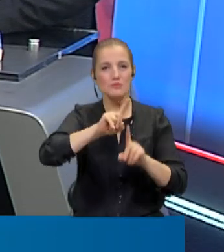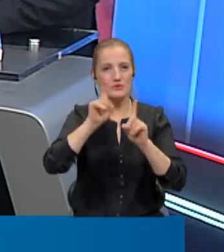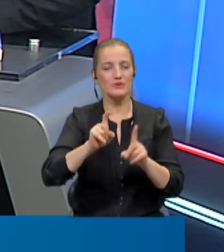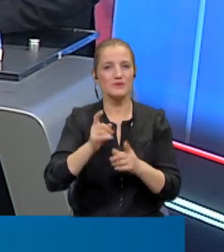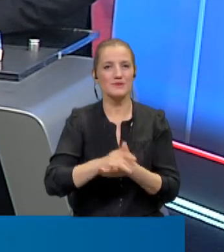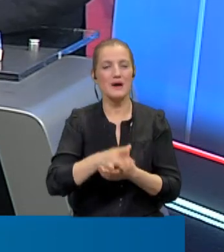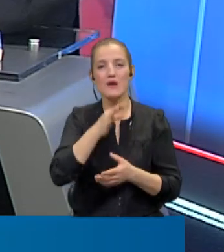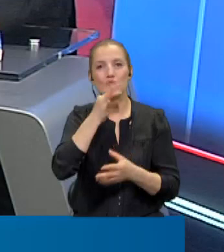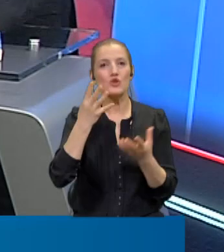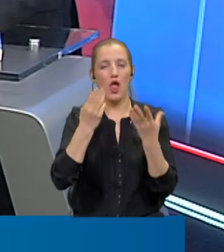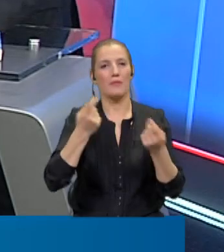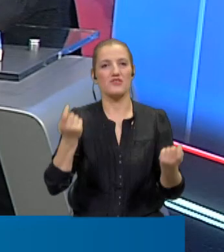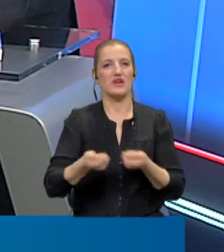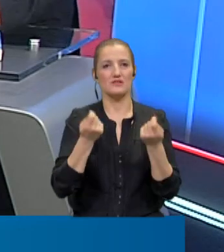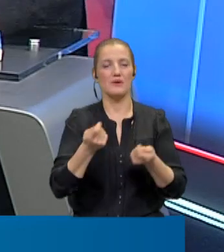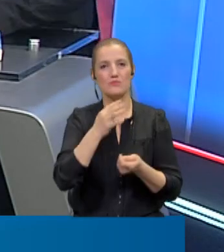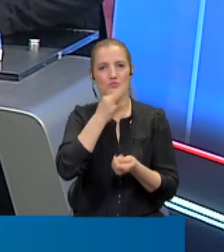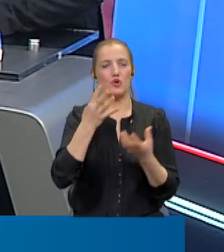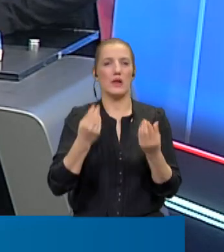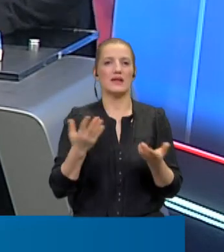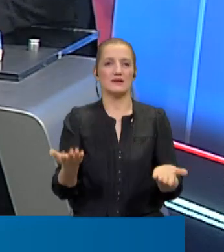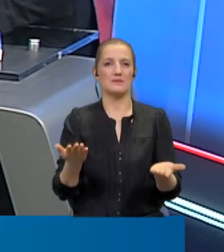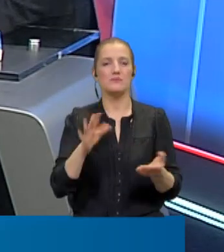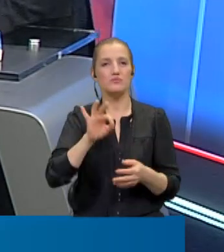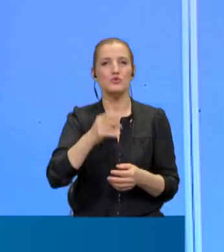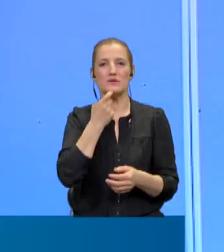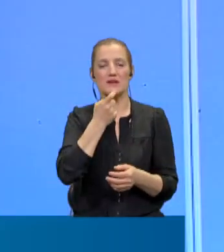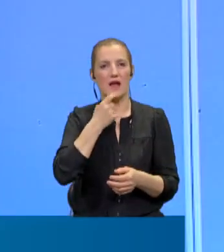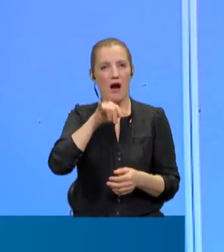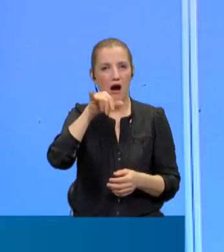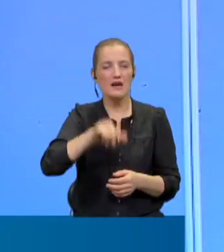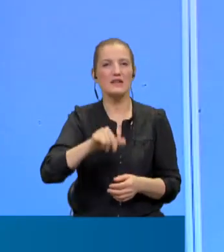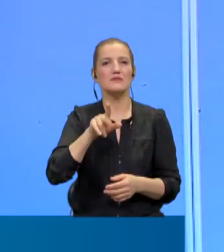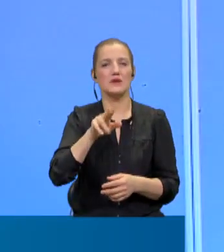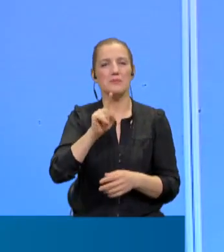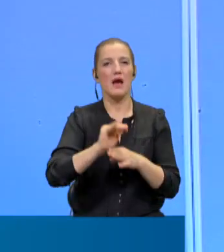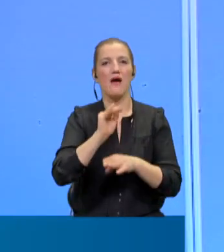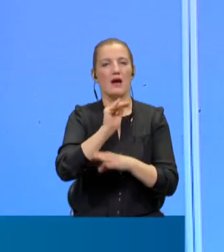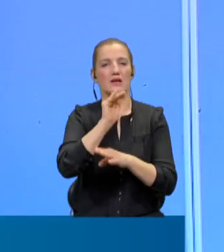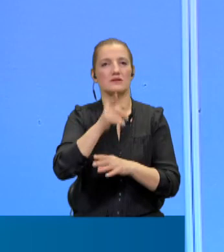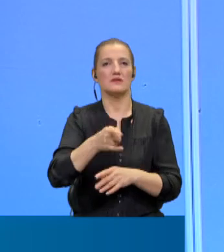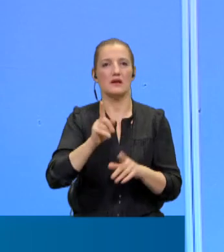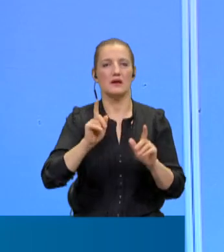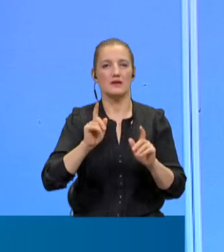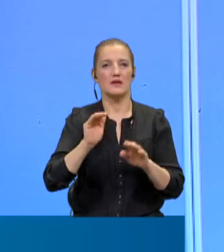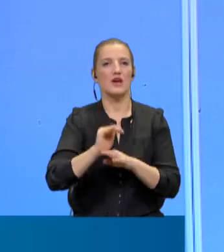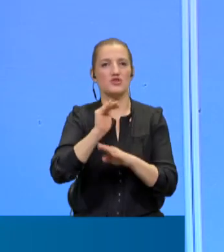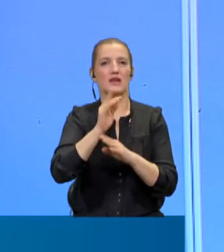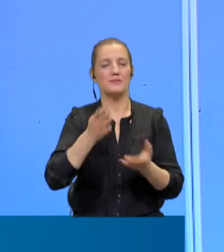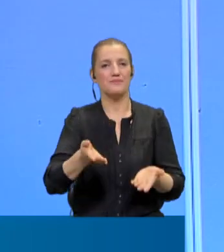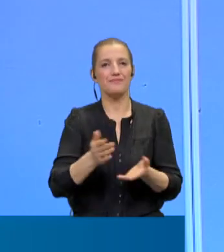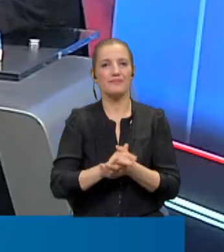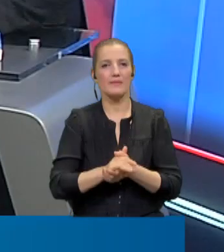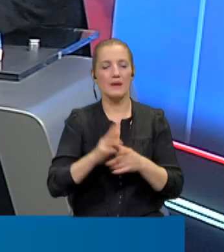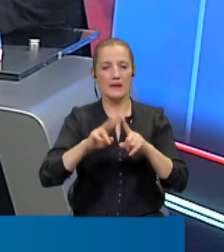bir sorayım mutlu olmaya çalışıyoruz mutlu olalım ya artık bu sen ediyorum hak ettiğimiz gibi bir hayat yaşayalım Yani inşallah harika